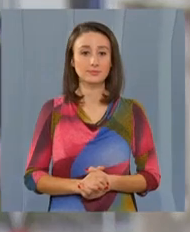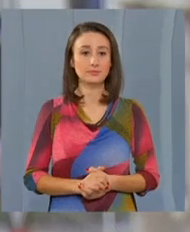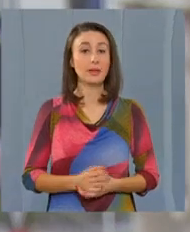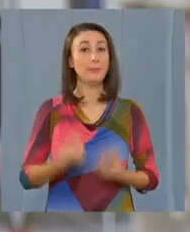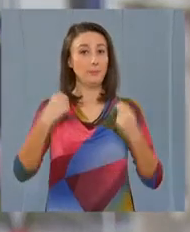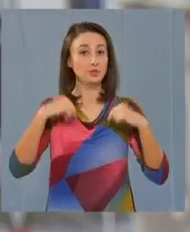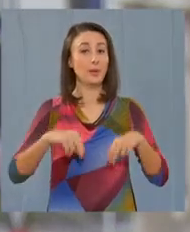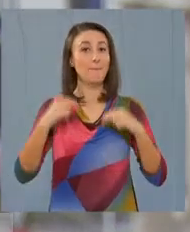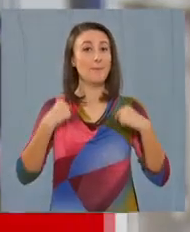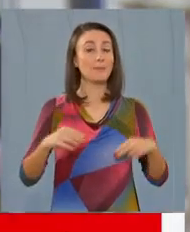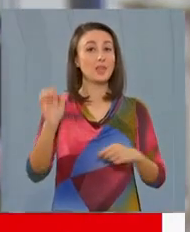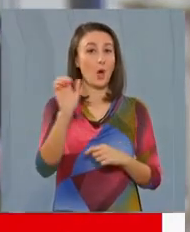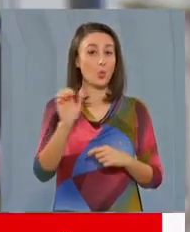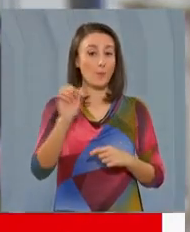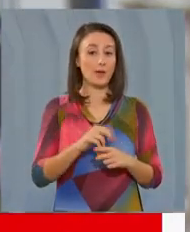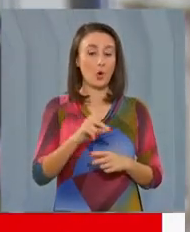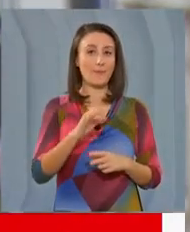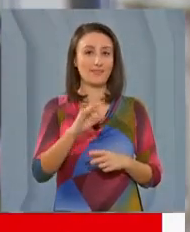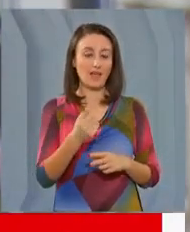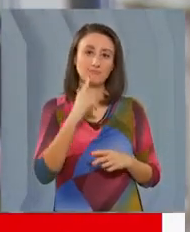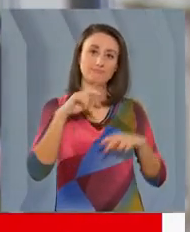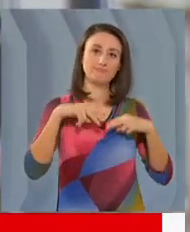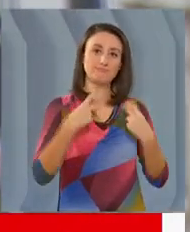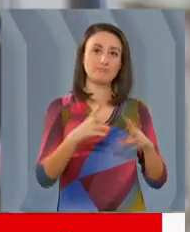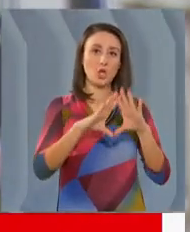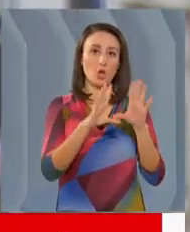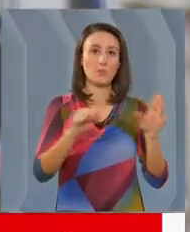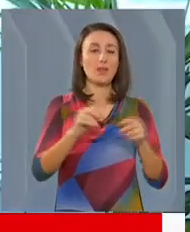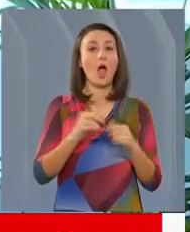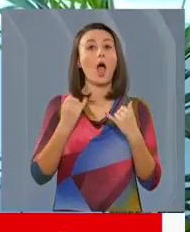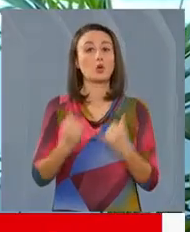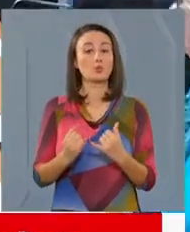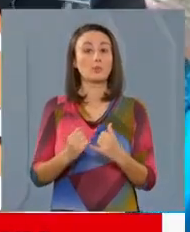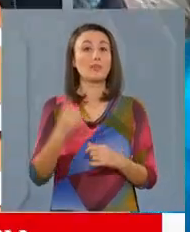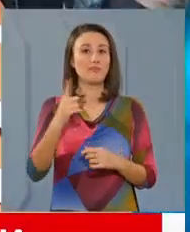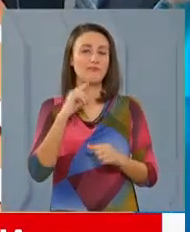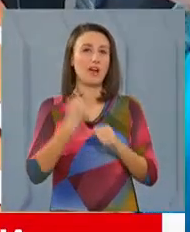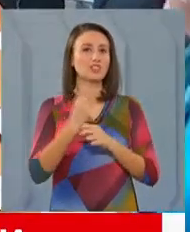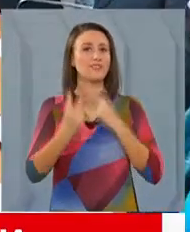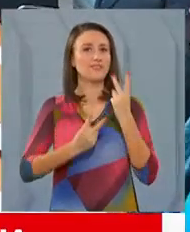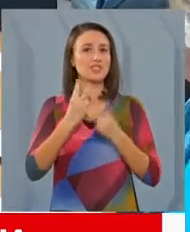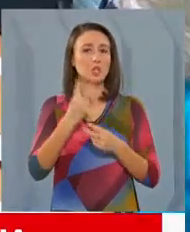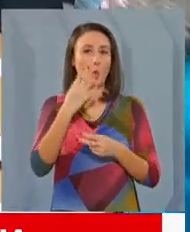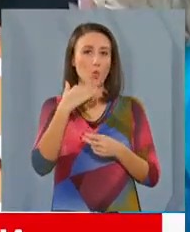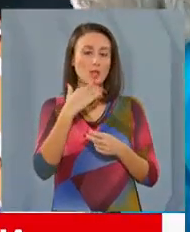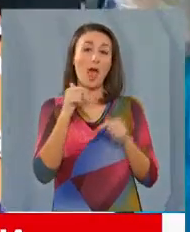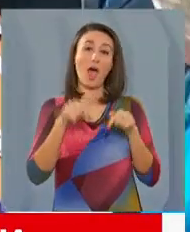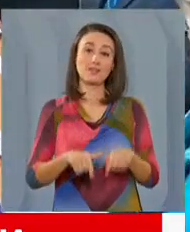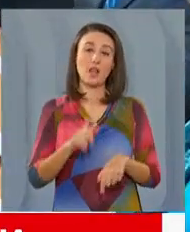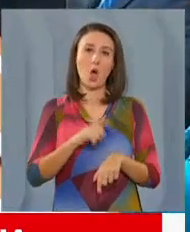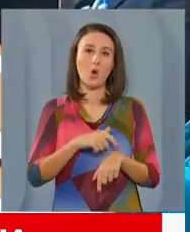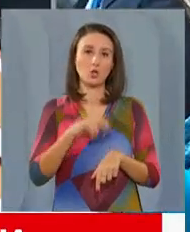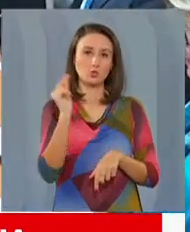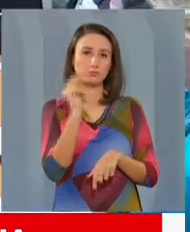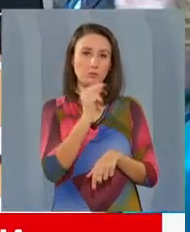președinta Parlamentului european Robert amețola revine în România de data aceasta metrou la va efectua o vizită de două zile astăzi la